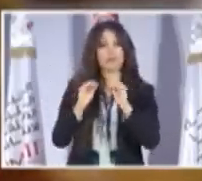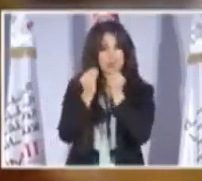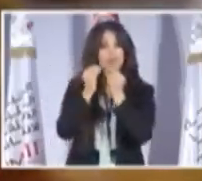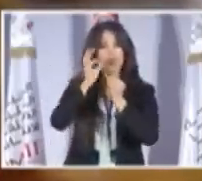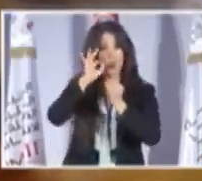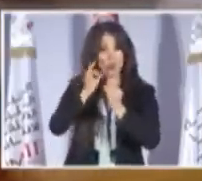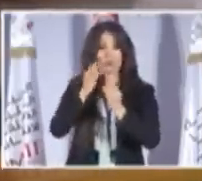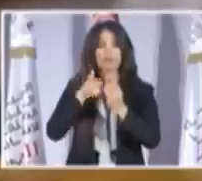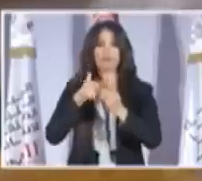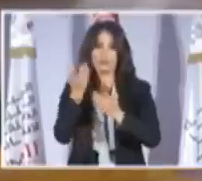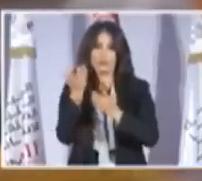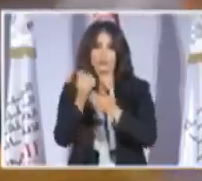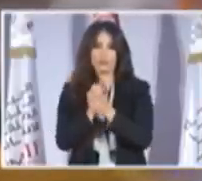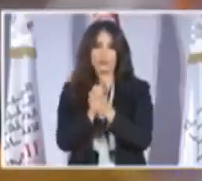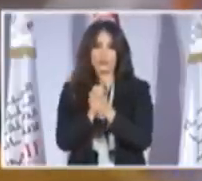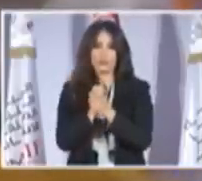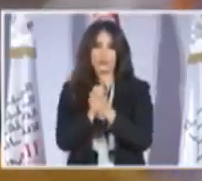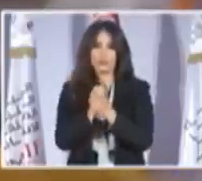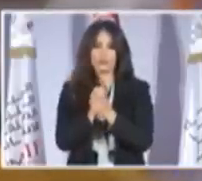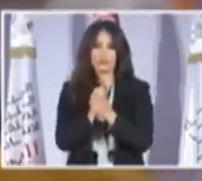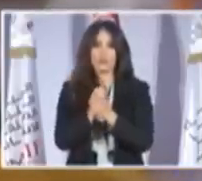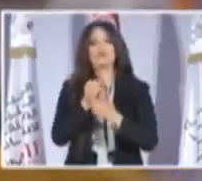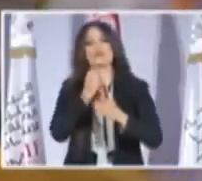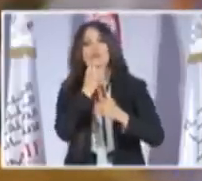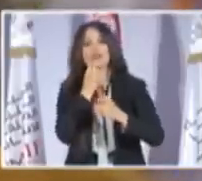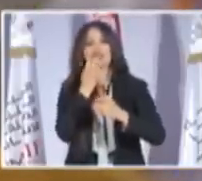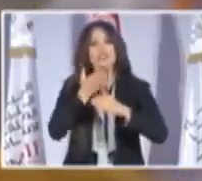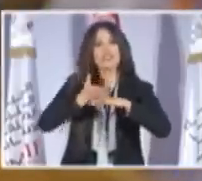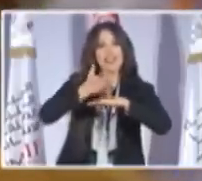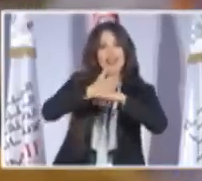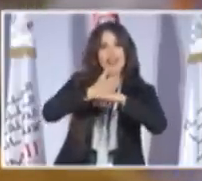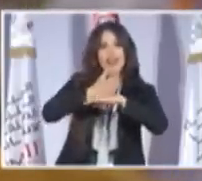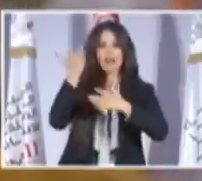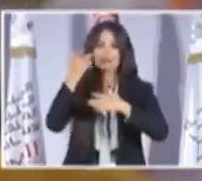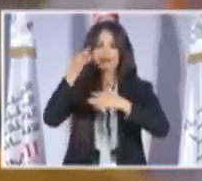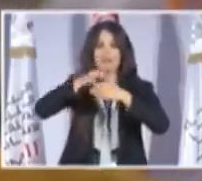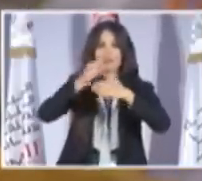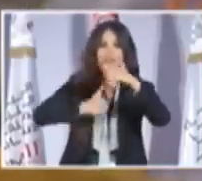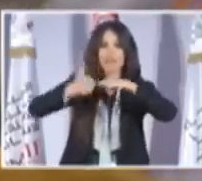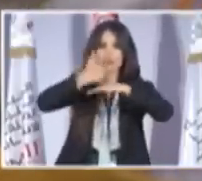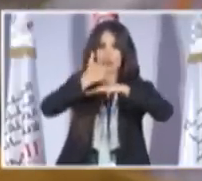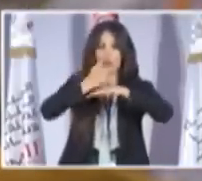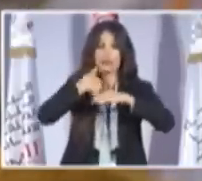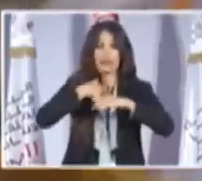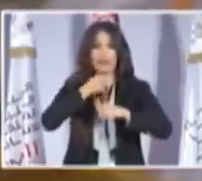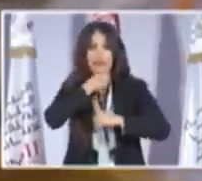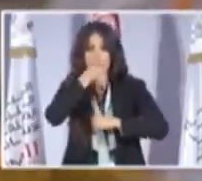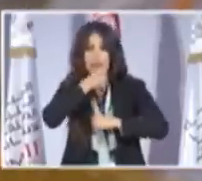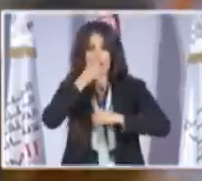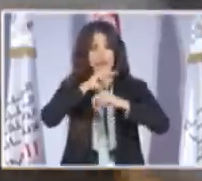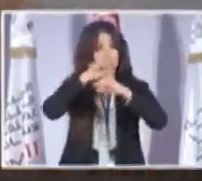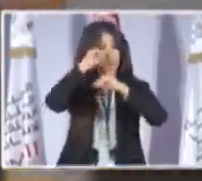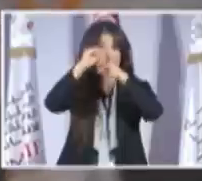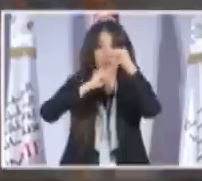عشيه الانتخابات الرئاسيه احنا الصحافه الدوليه دورنا مهم